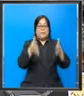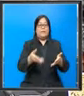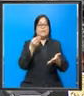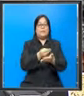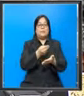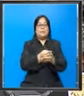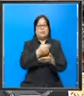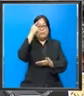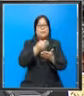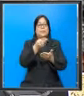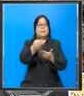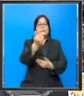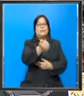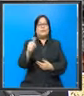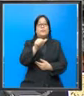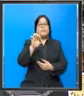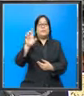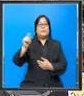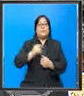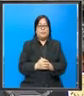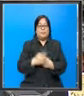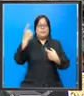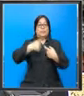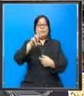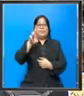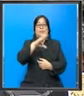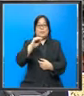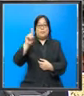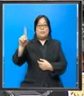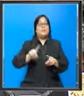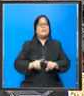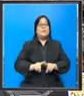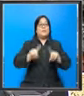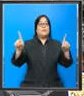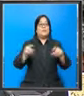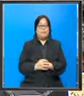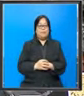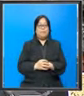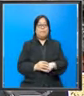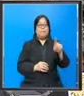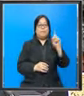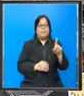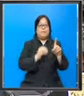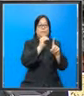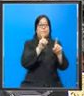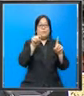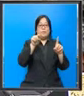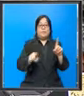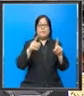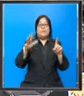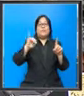jumlah peruntukkan untuk pembelian peralatan efek berkaitan arendi perbedaan berjumlah 101